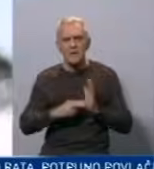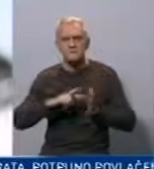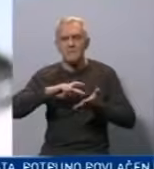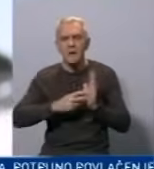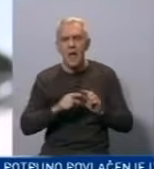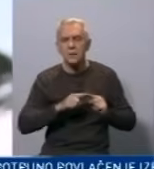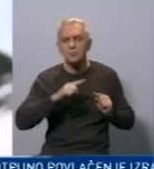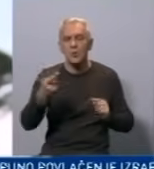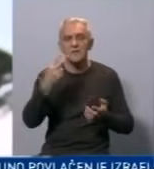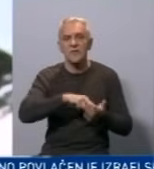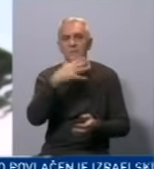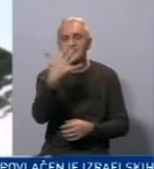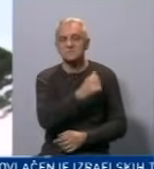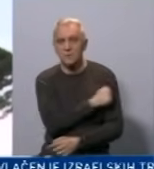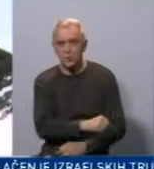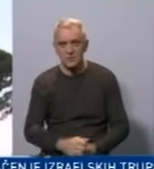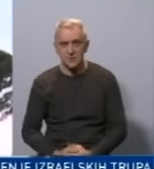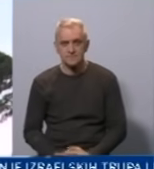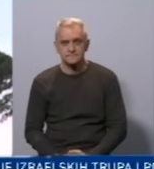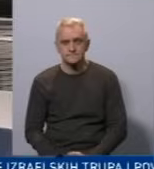do 2050. godine.